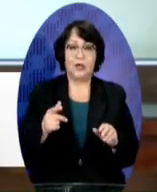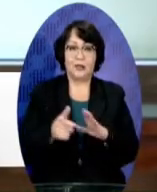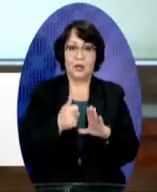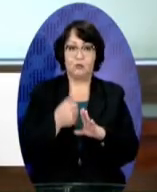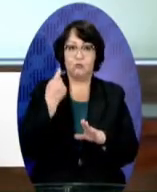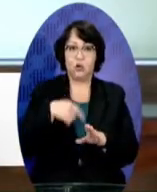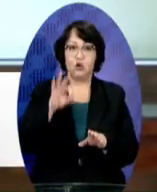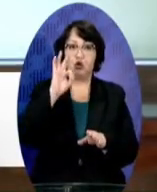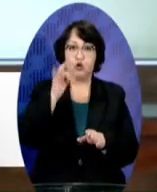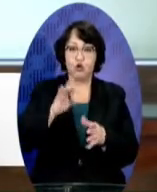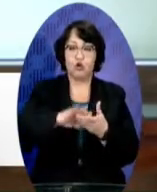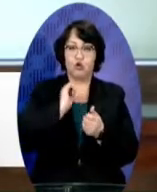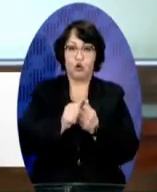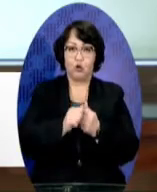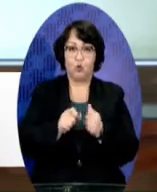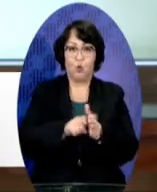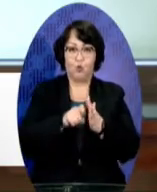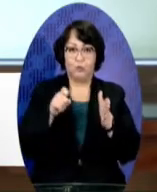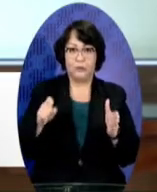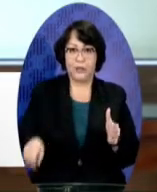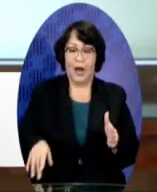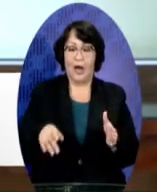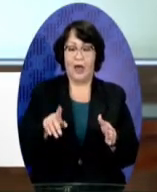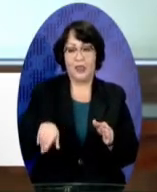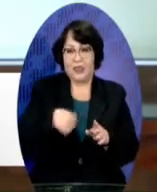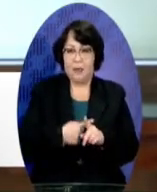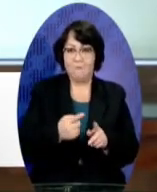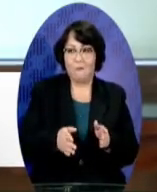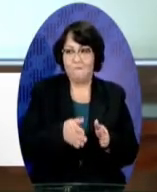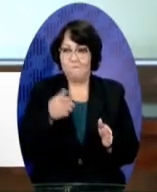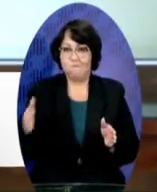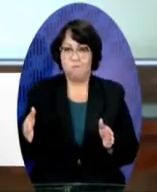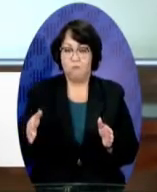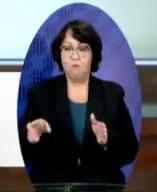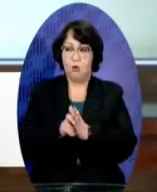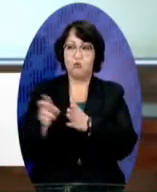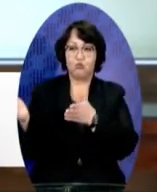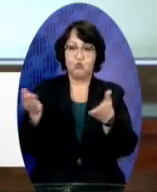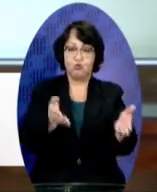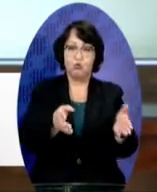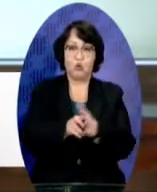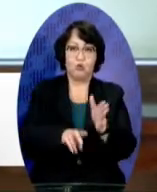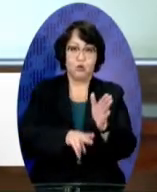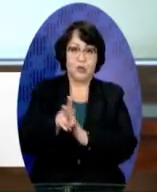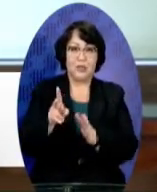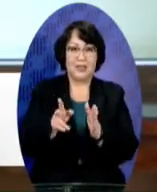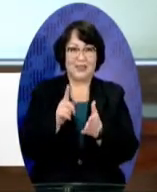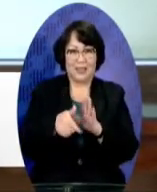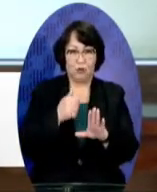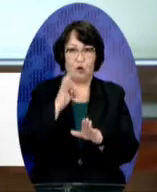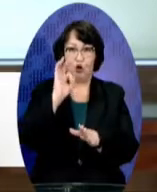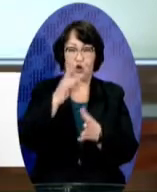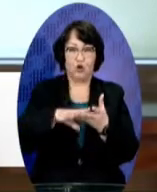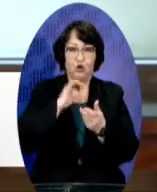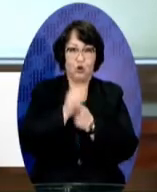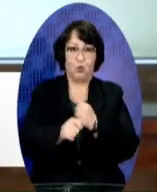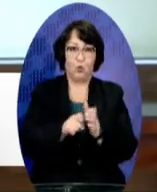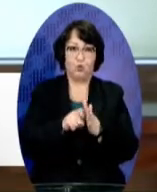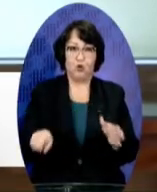өрийг төлөх хугацааг сунгаж өгсөн байж байгаа. За одоо мөрдөж байгаа хуулиар бол татварын үр төлөх хугацааг 60 хоног хүртэл